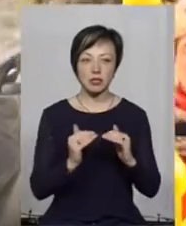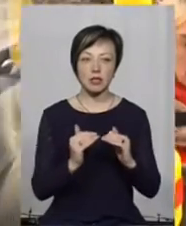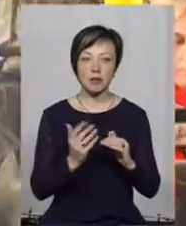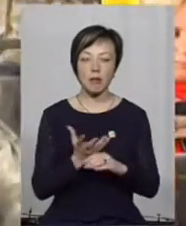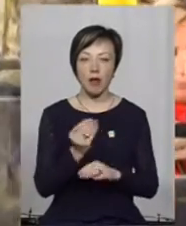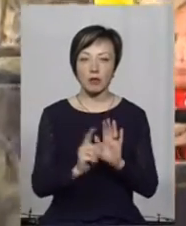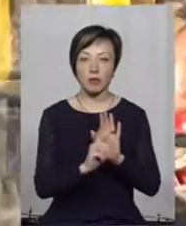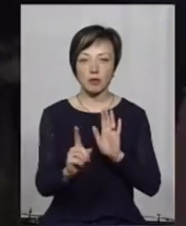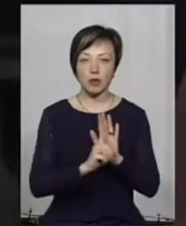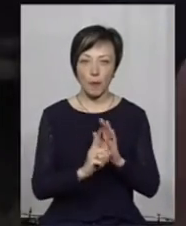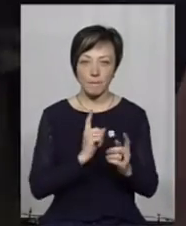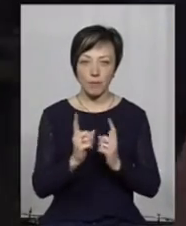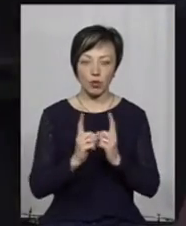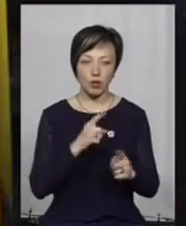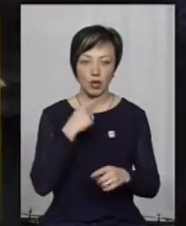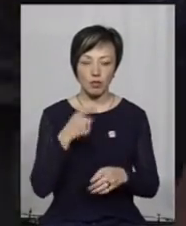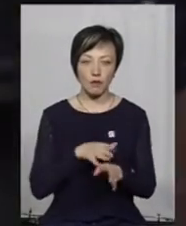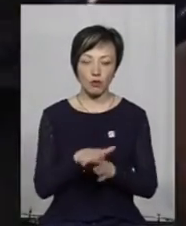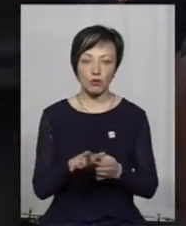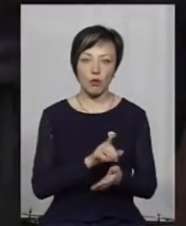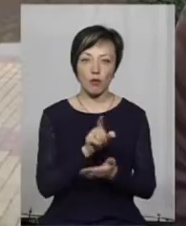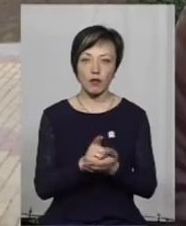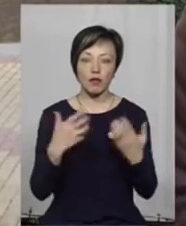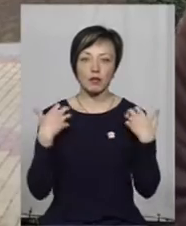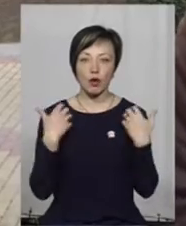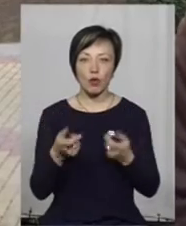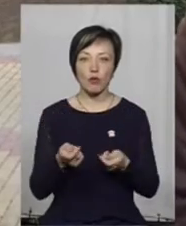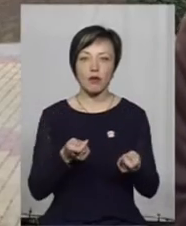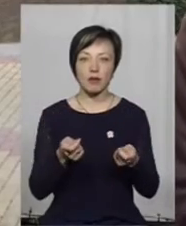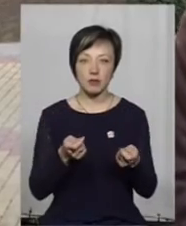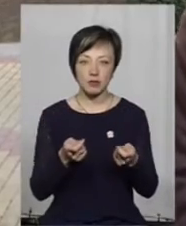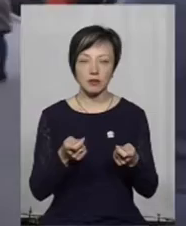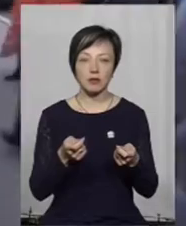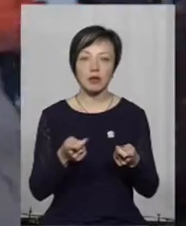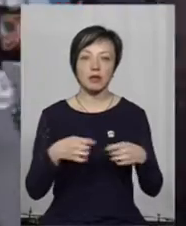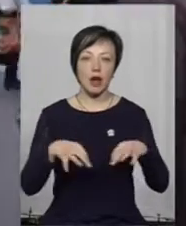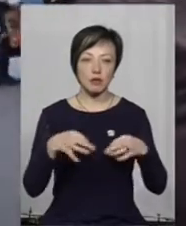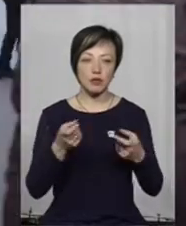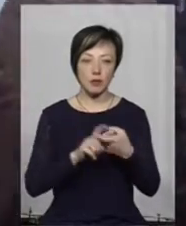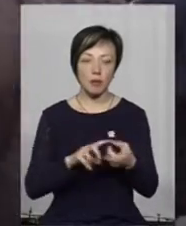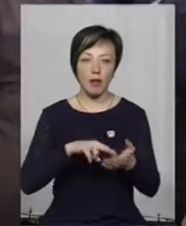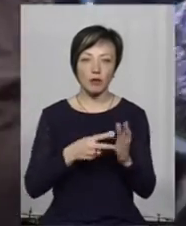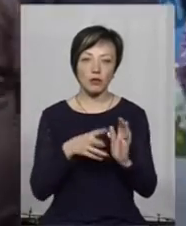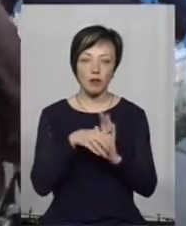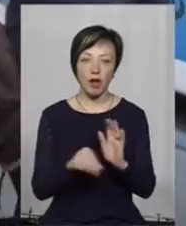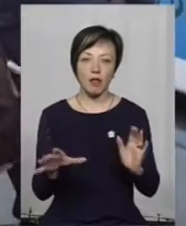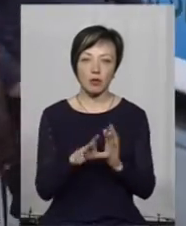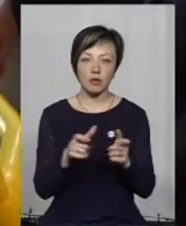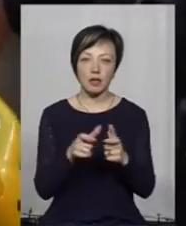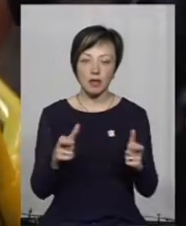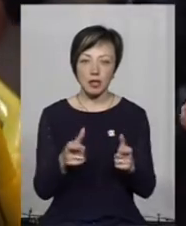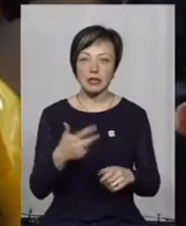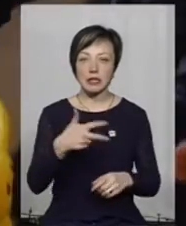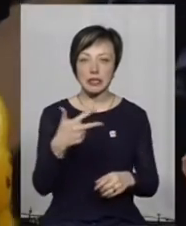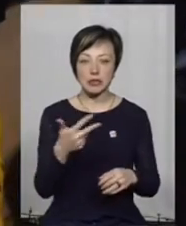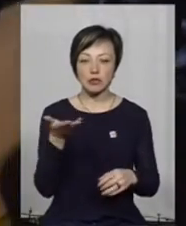пасажиропотоку, каже виконуючий обов'язки начальника управління транспорту зв'язку Сергій Шепарів. Додає, планують запровадити електронний квиток для пільговиків мінімум на